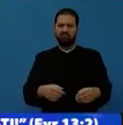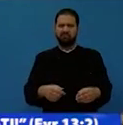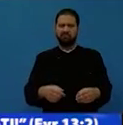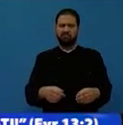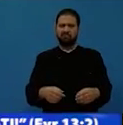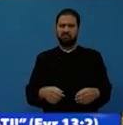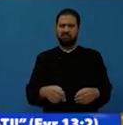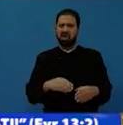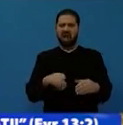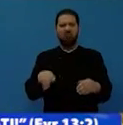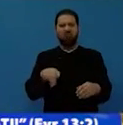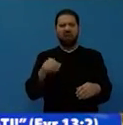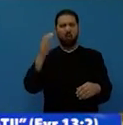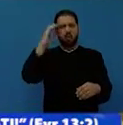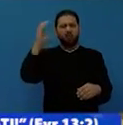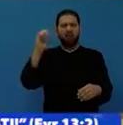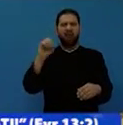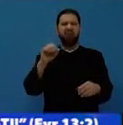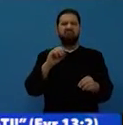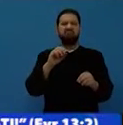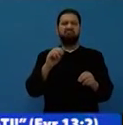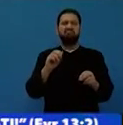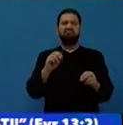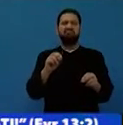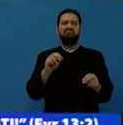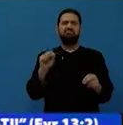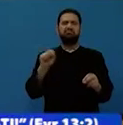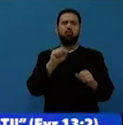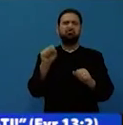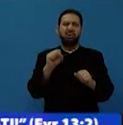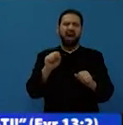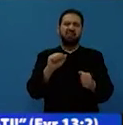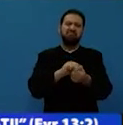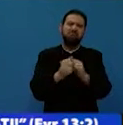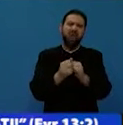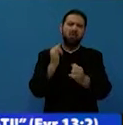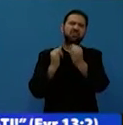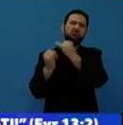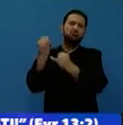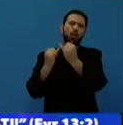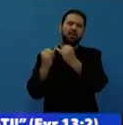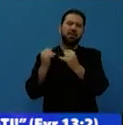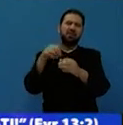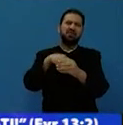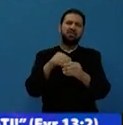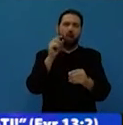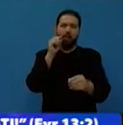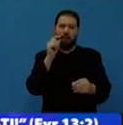de natură culturală, socială sau istorică, da, între